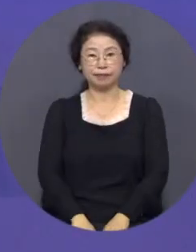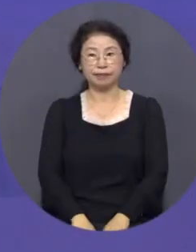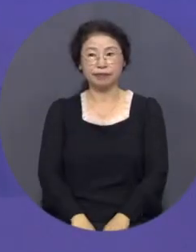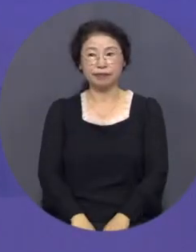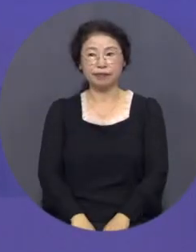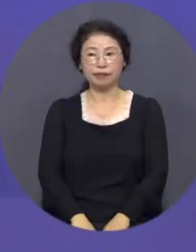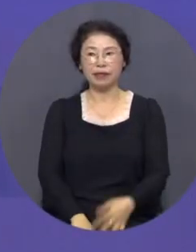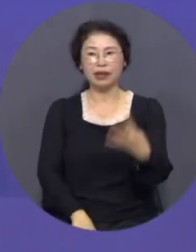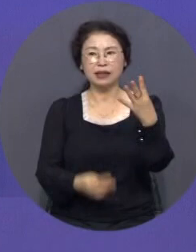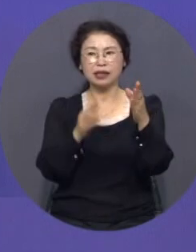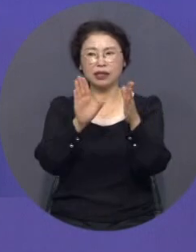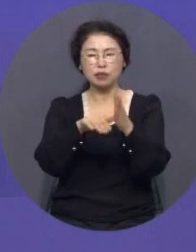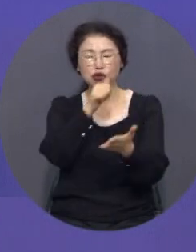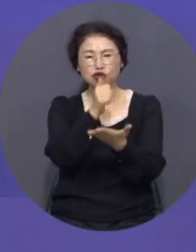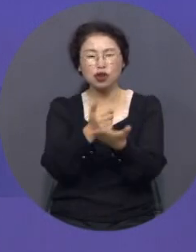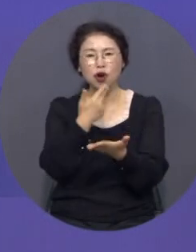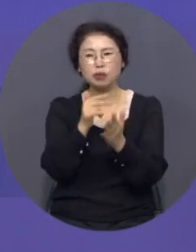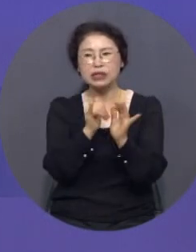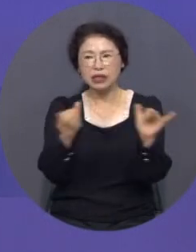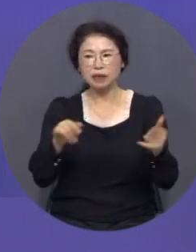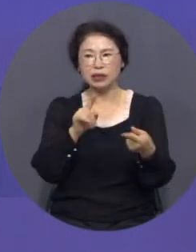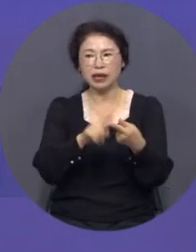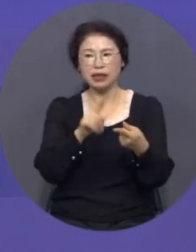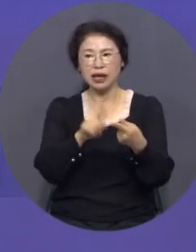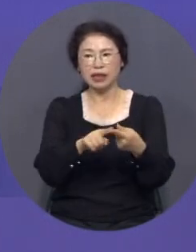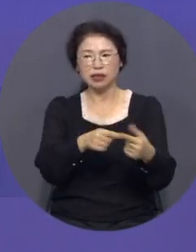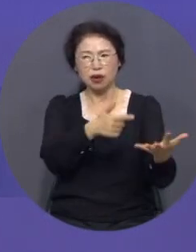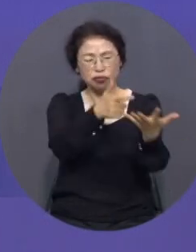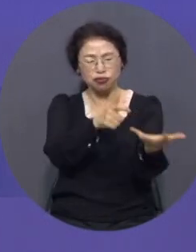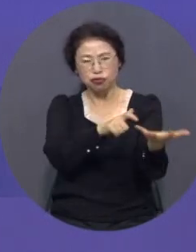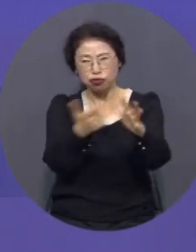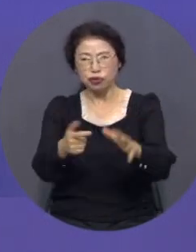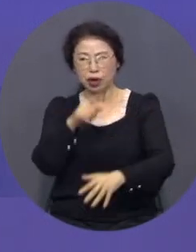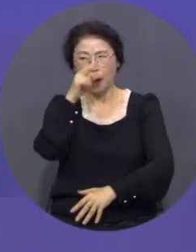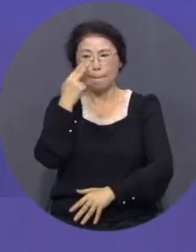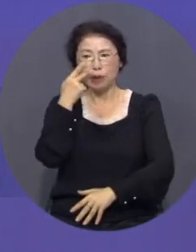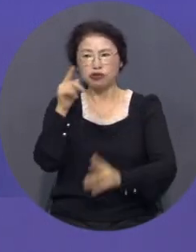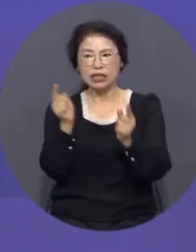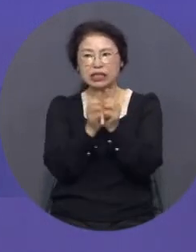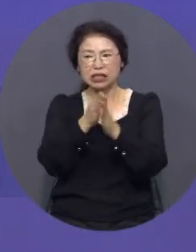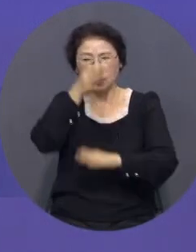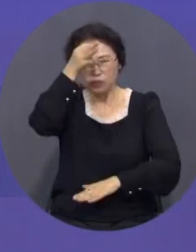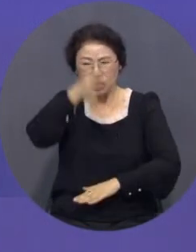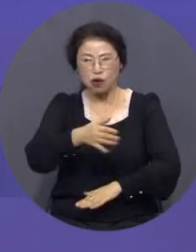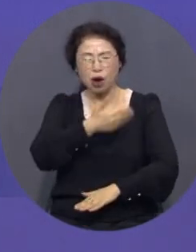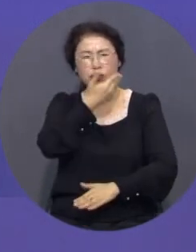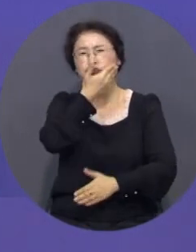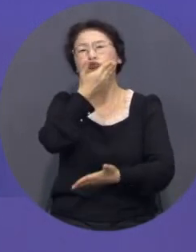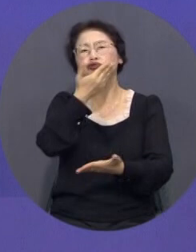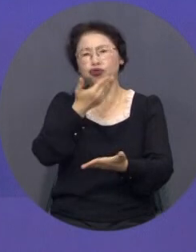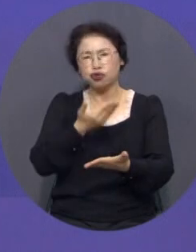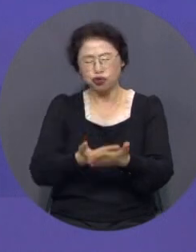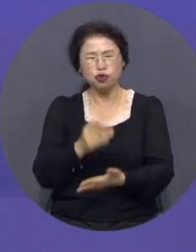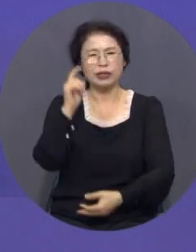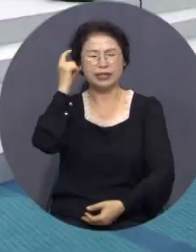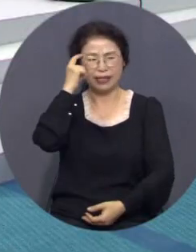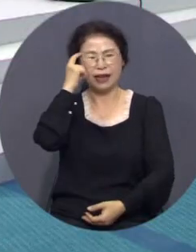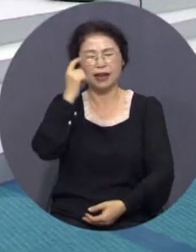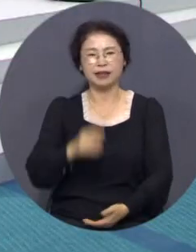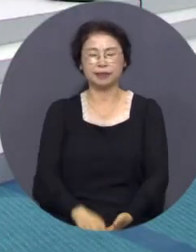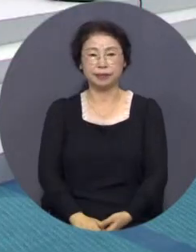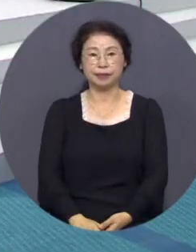what has been called a 직접사과? Is it important to think about that it has to follow a pattern that is